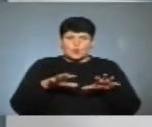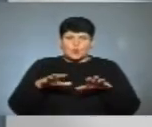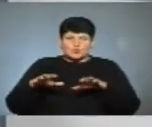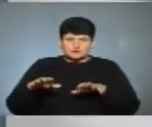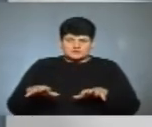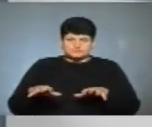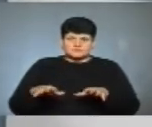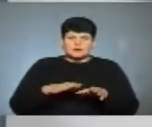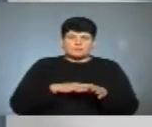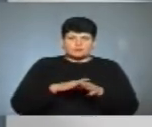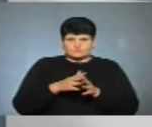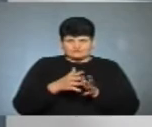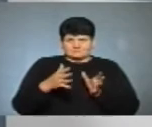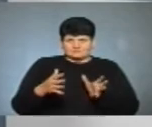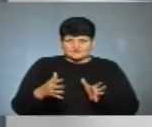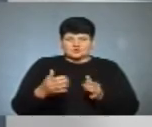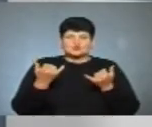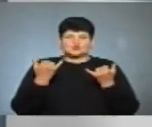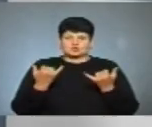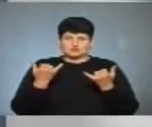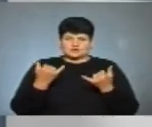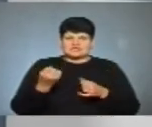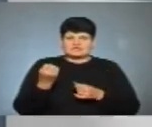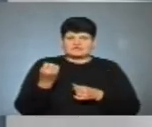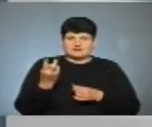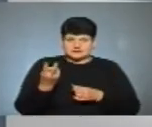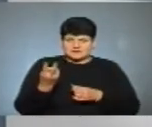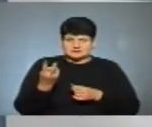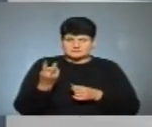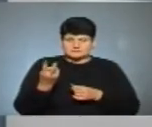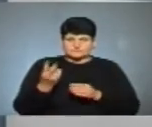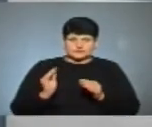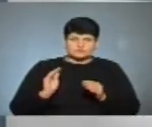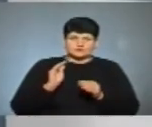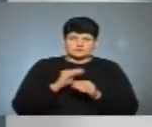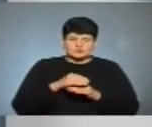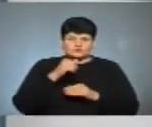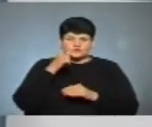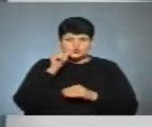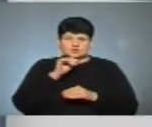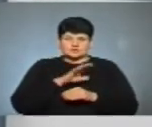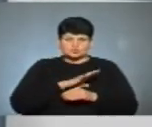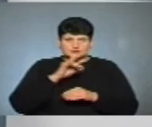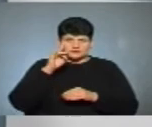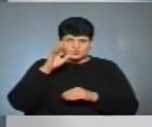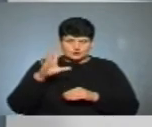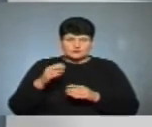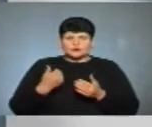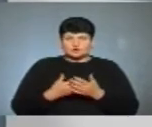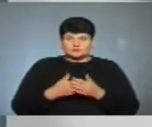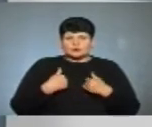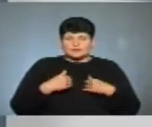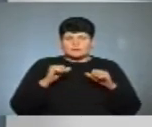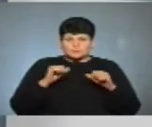тобто абсолютної більшості. Сьогодні 12 долучились і вчора ще були відомі. Тобто ми можемо